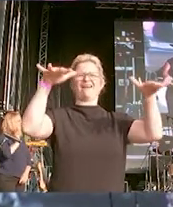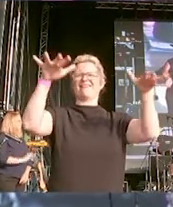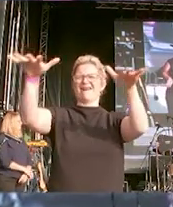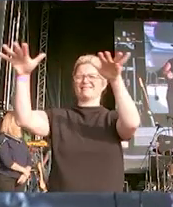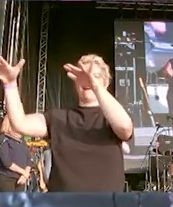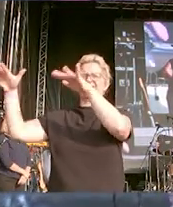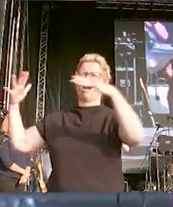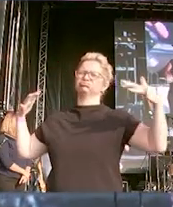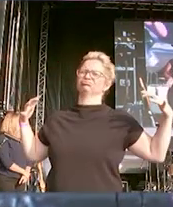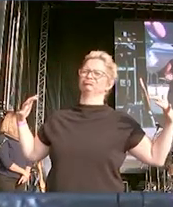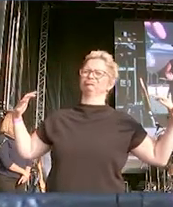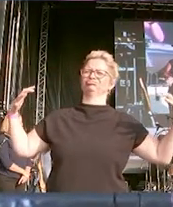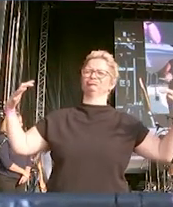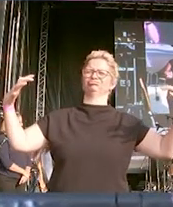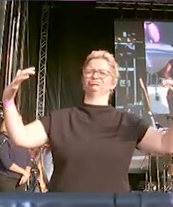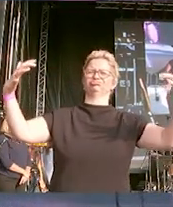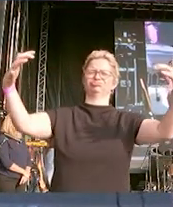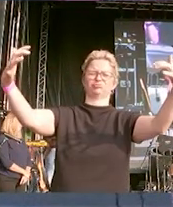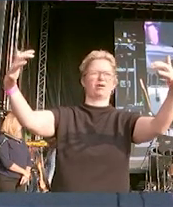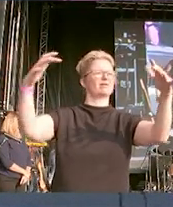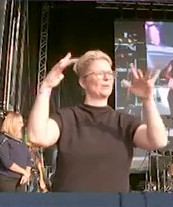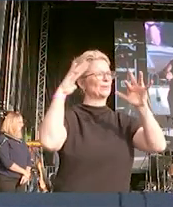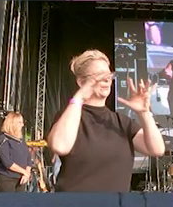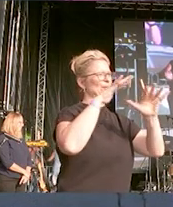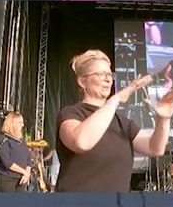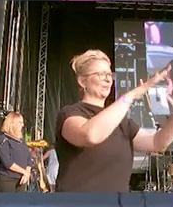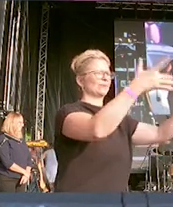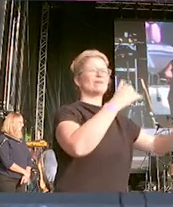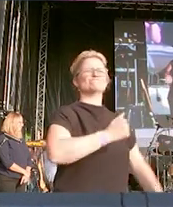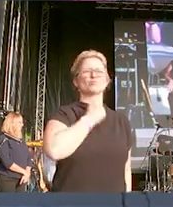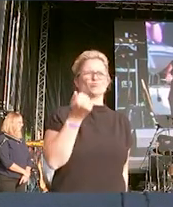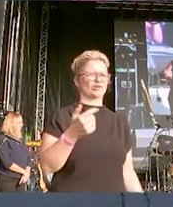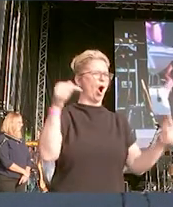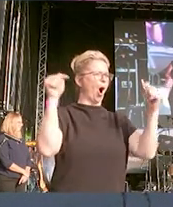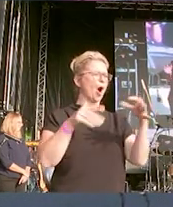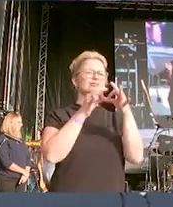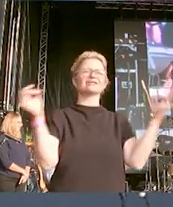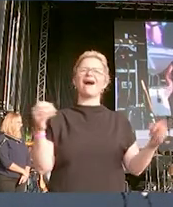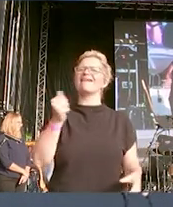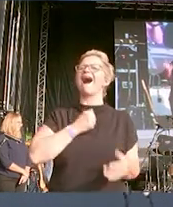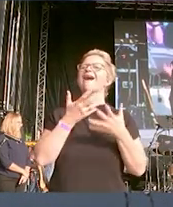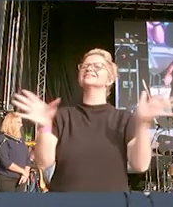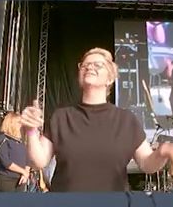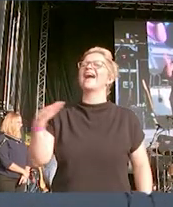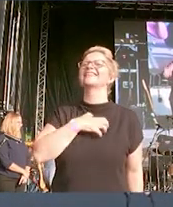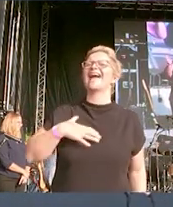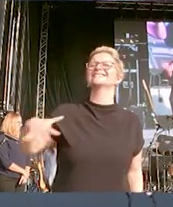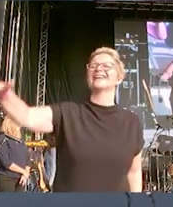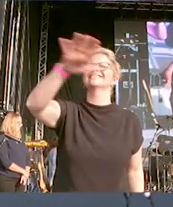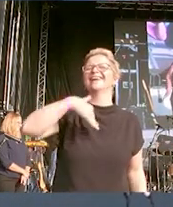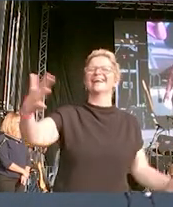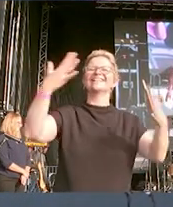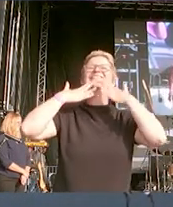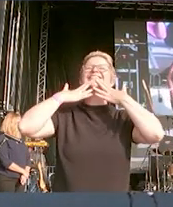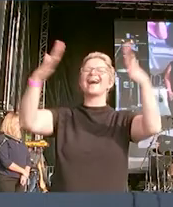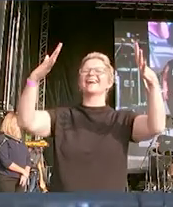hier macht vielen Menschen Mut. Heute ist ein angstfreier Tag in Dresden. Danke euch allen!